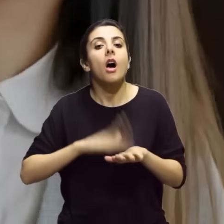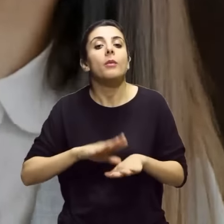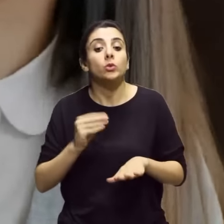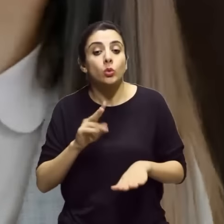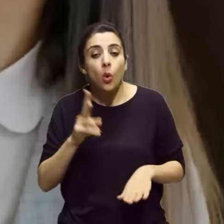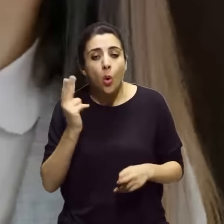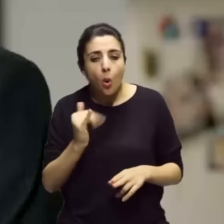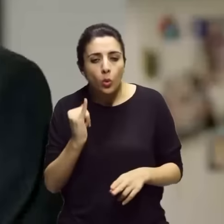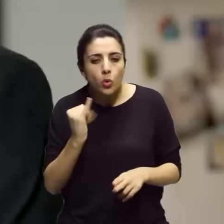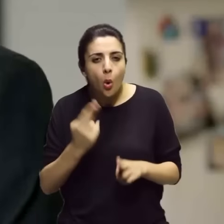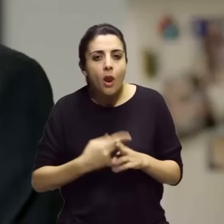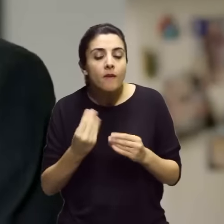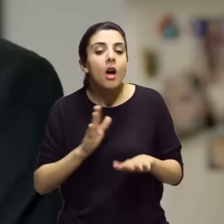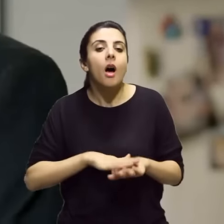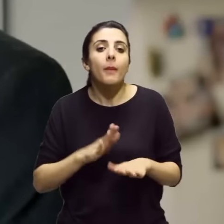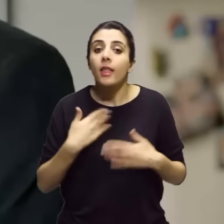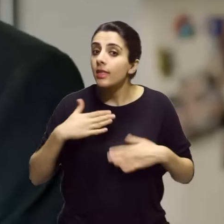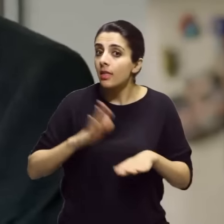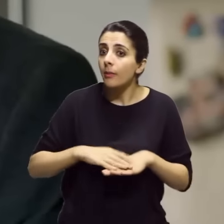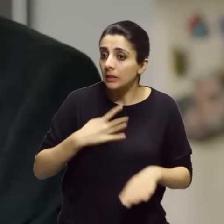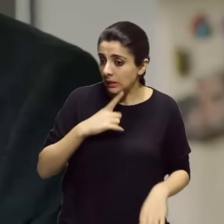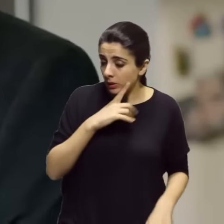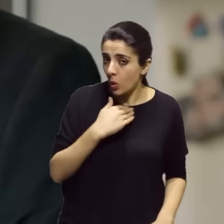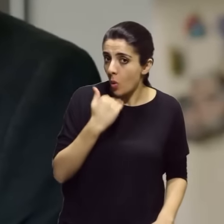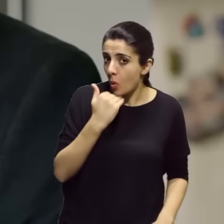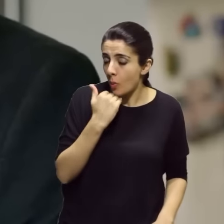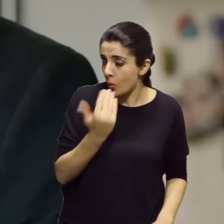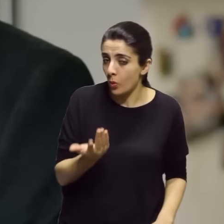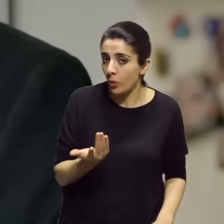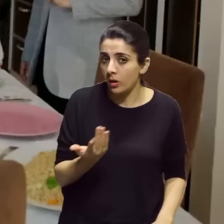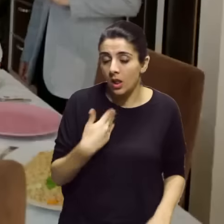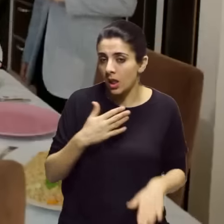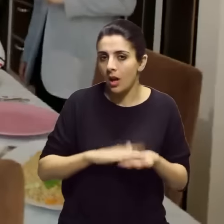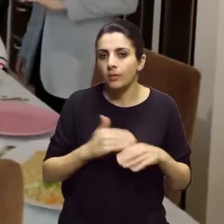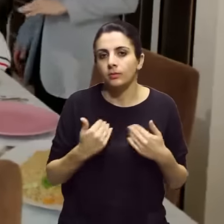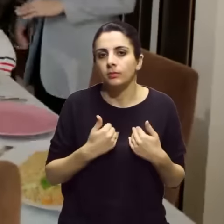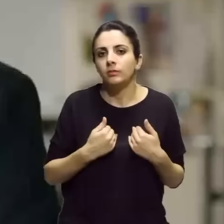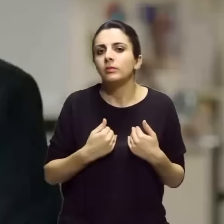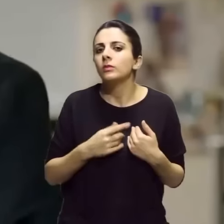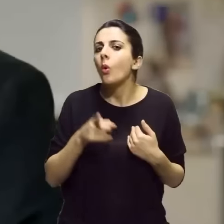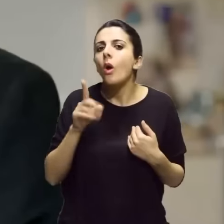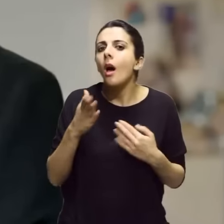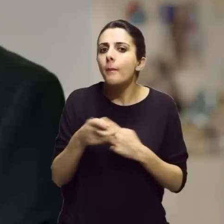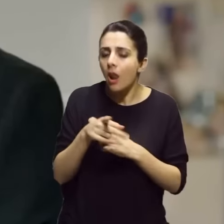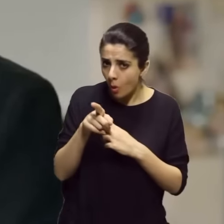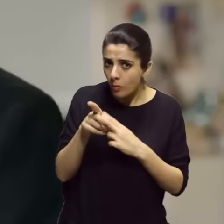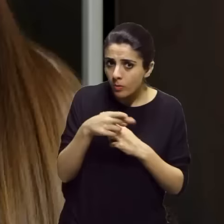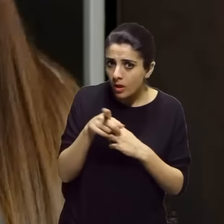Çocuğa kötü örnek olma. Ne yapayım? Tutamadım kendimi. Ne yapayım yani? Şu ne? Yunus balığı